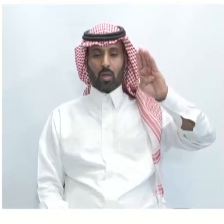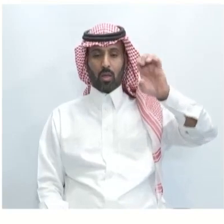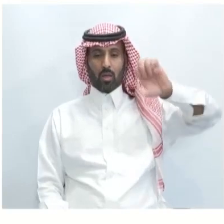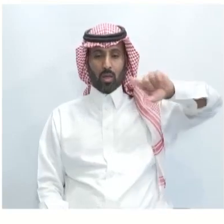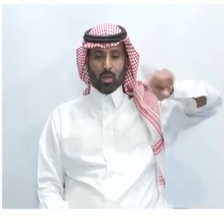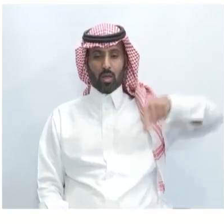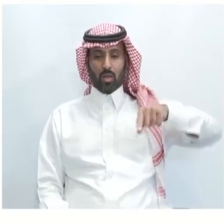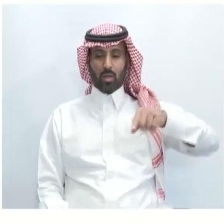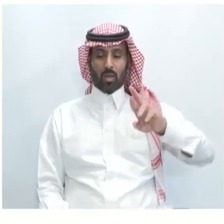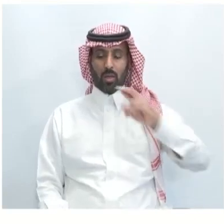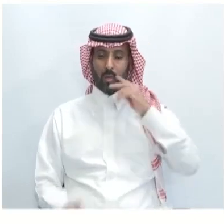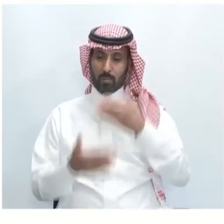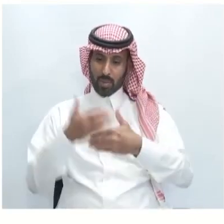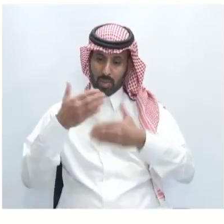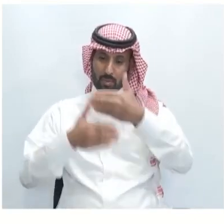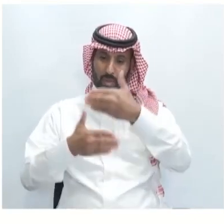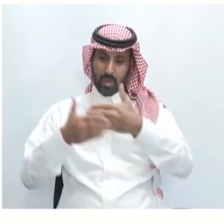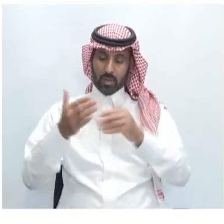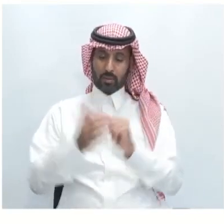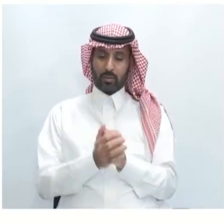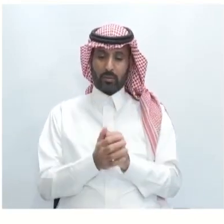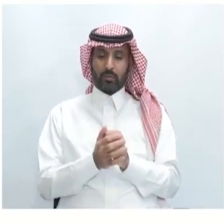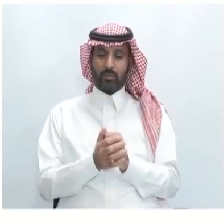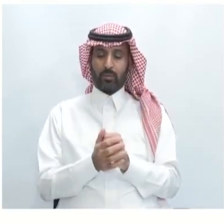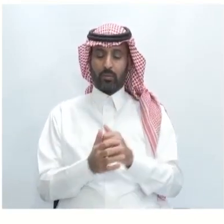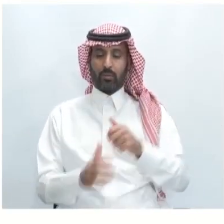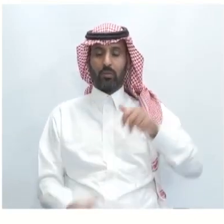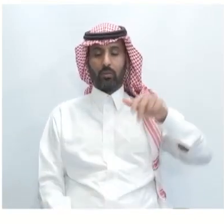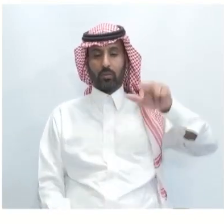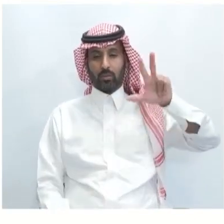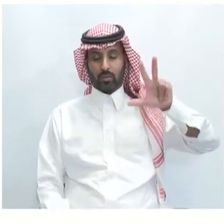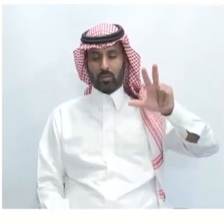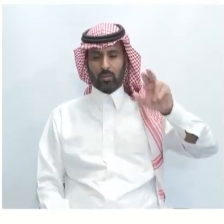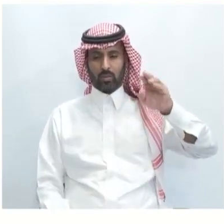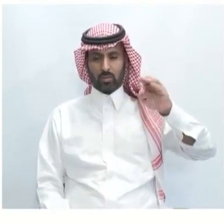في هذه الحاله سيكون متشكل بنائي للجلوكوز